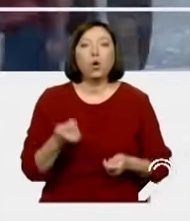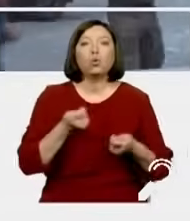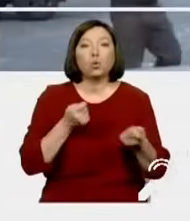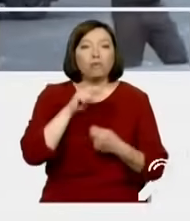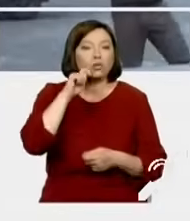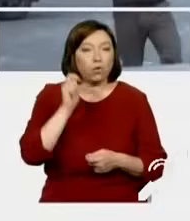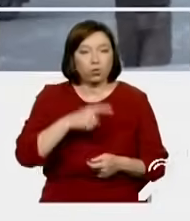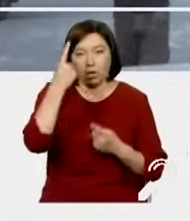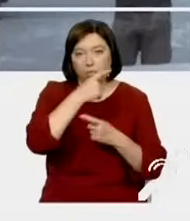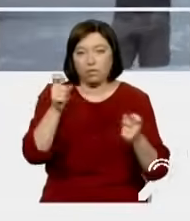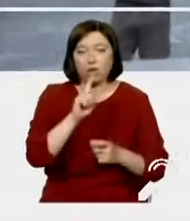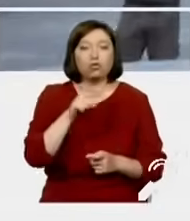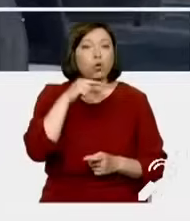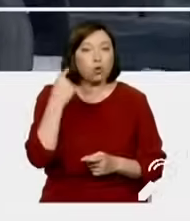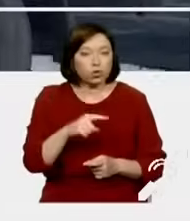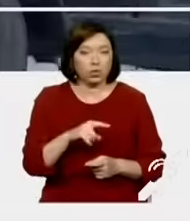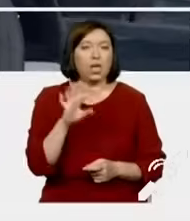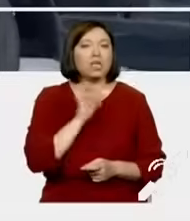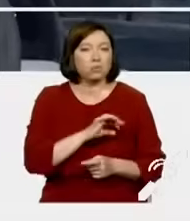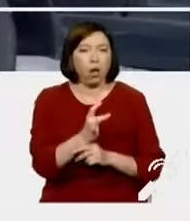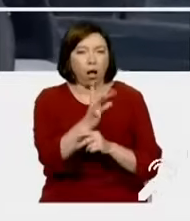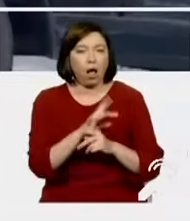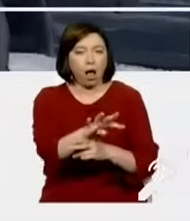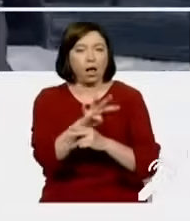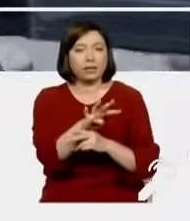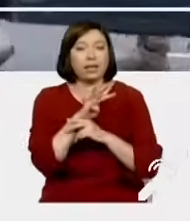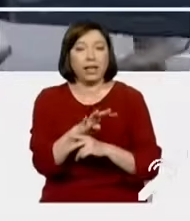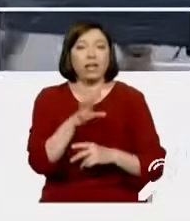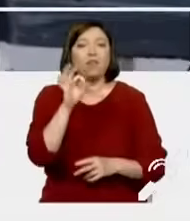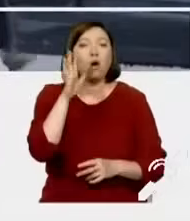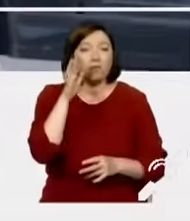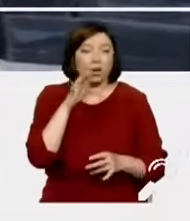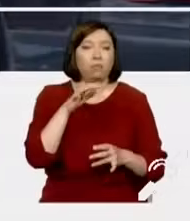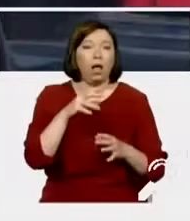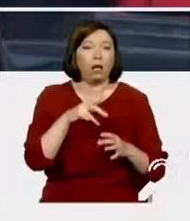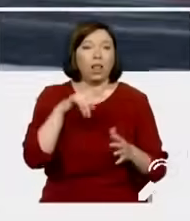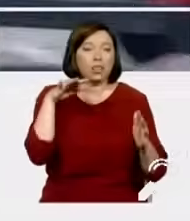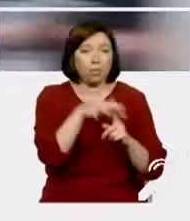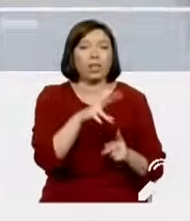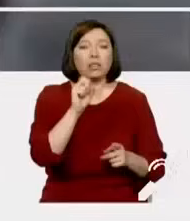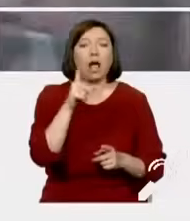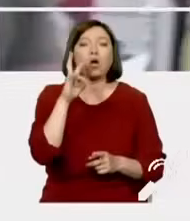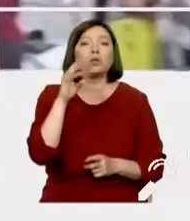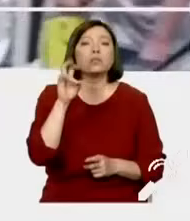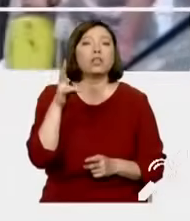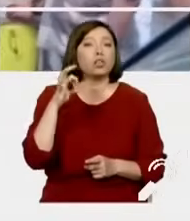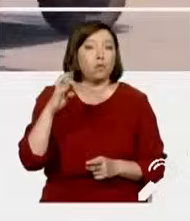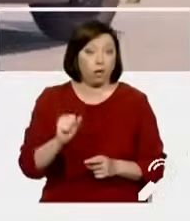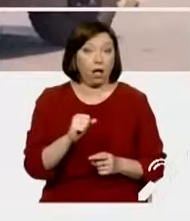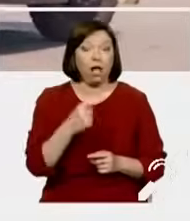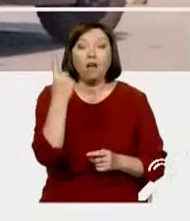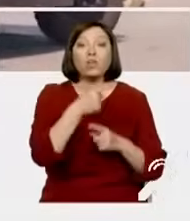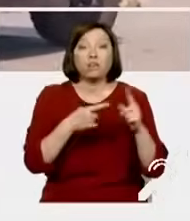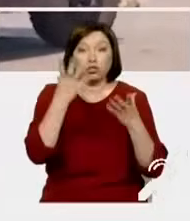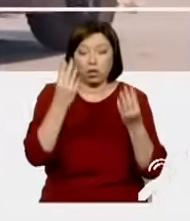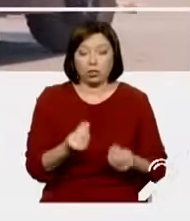Autoritățile ucrainene au anunțat că armata rusă a folosit focuri de artilerie în timpul atacurilor asupra orașului Constantinovka, lovit în prima parte a zilei. Între